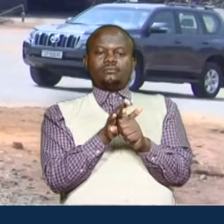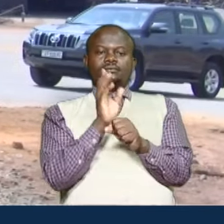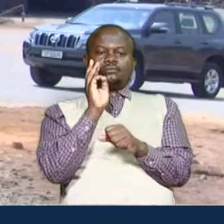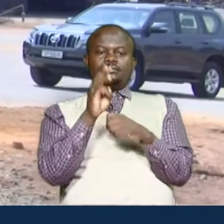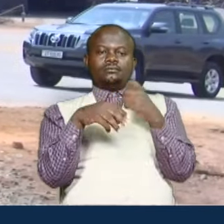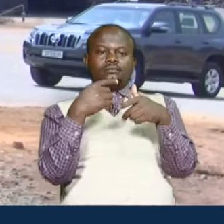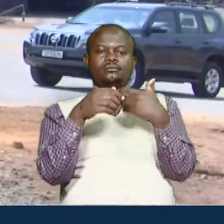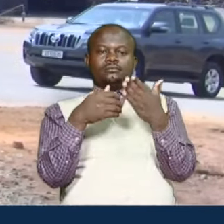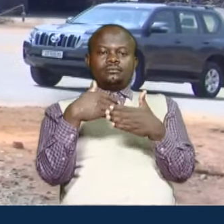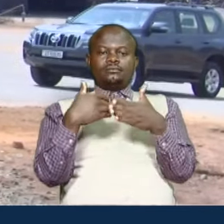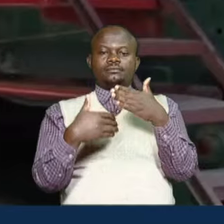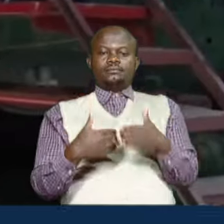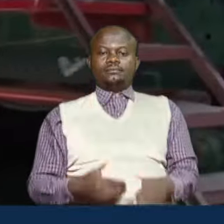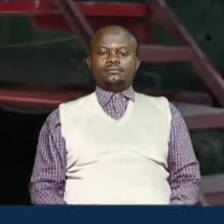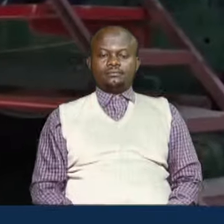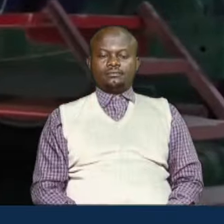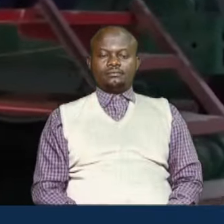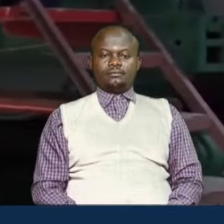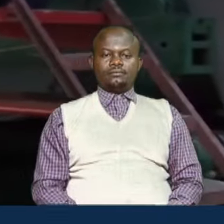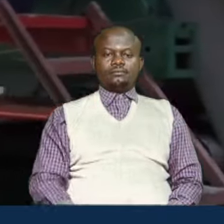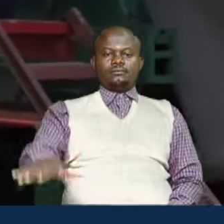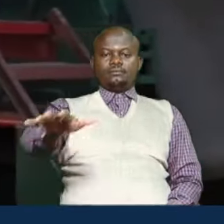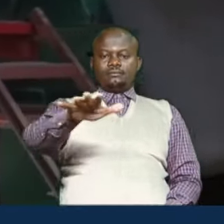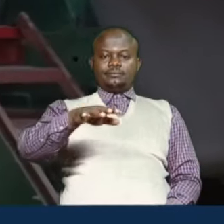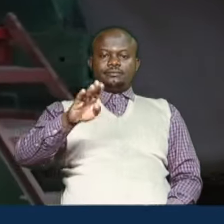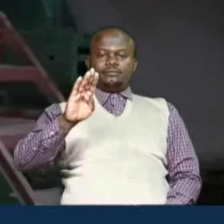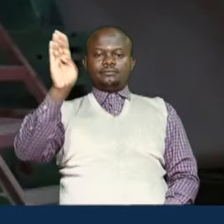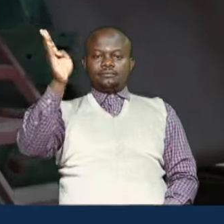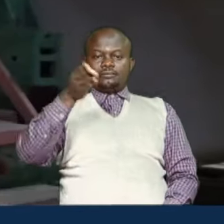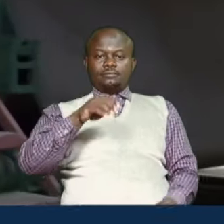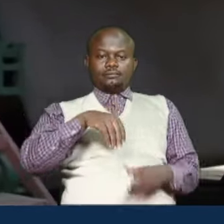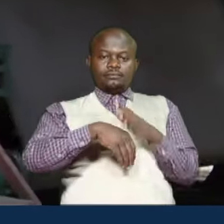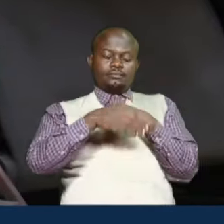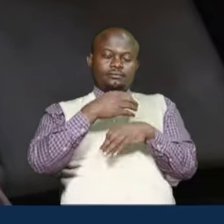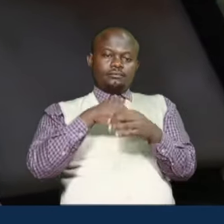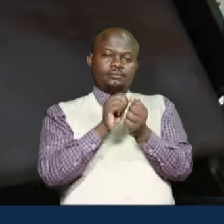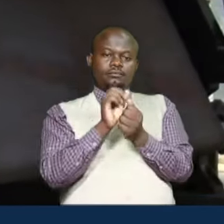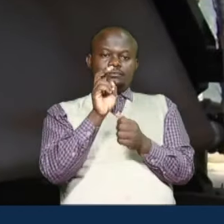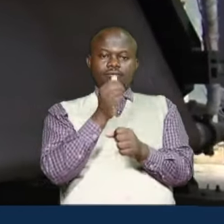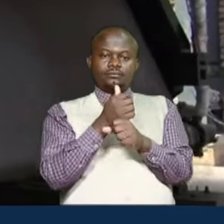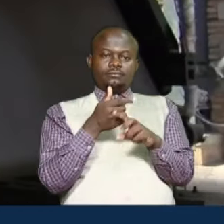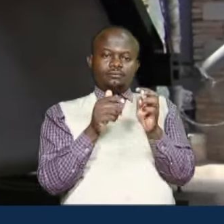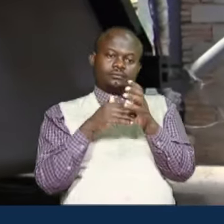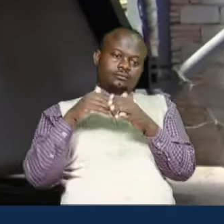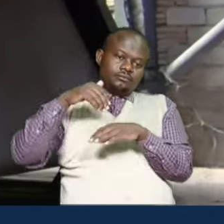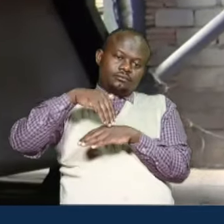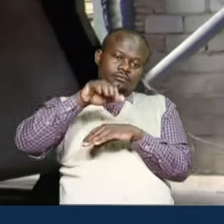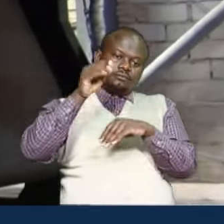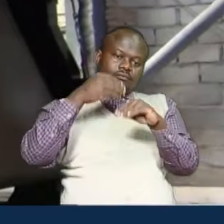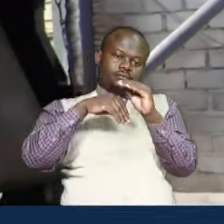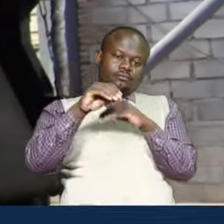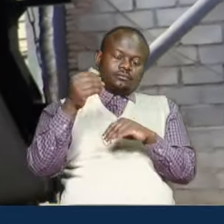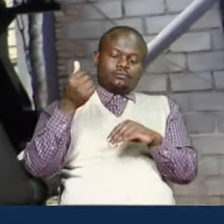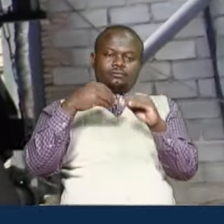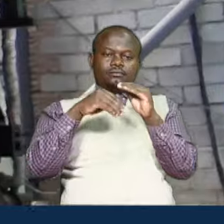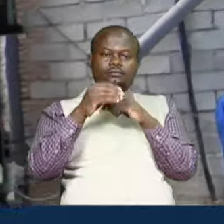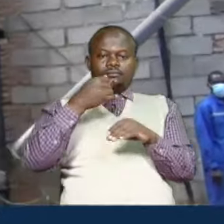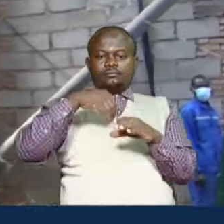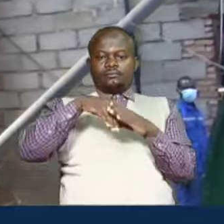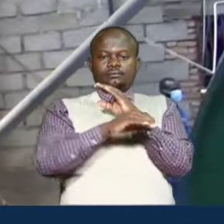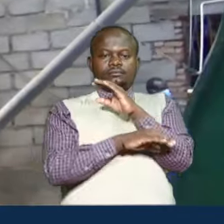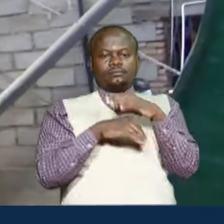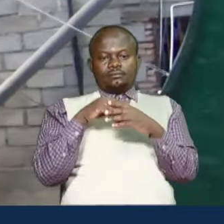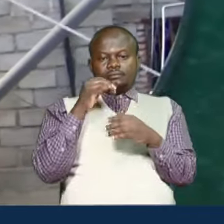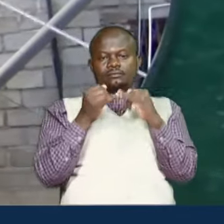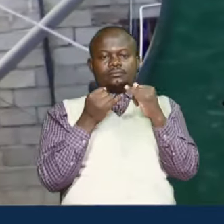tuzakomeza kuba hafi. Icyanya cy'inganda cya Bugesera kirimo inganda 12 zikora kandi zohereza ibicuruzwa byazo ku masoko yo mu gihugu no ku